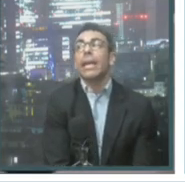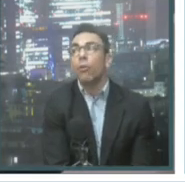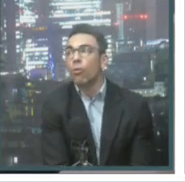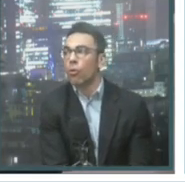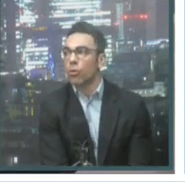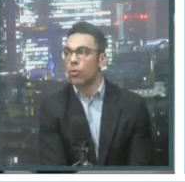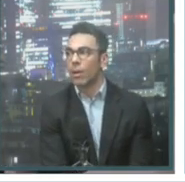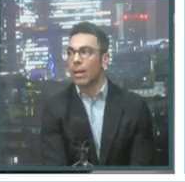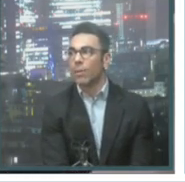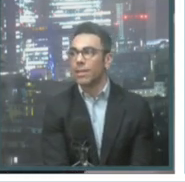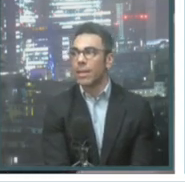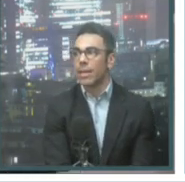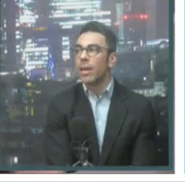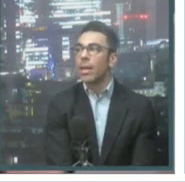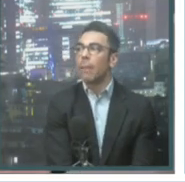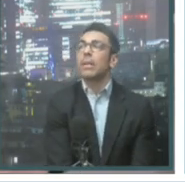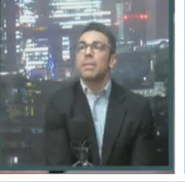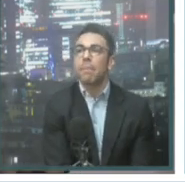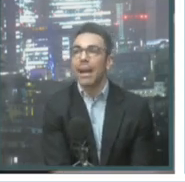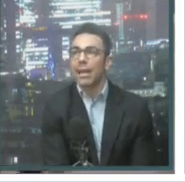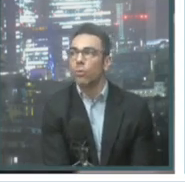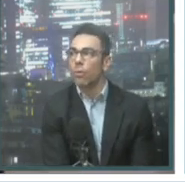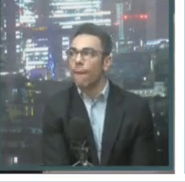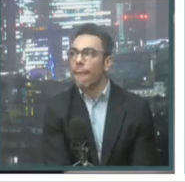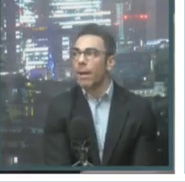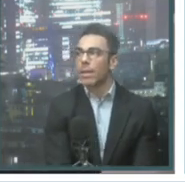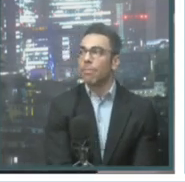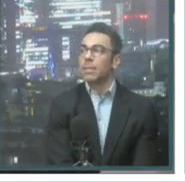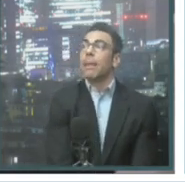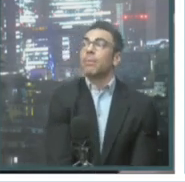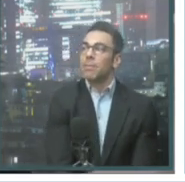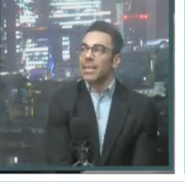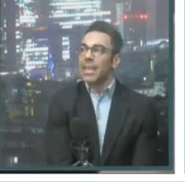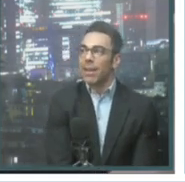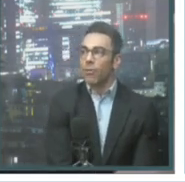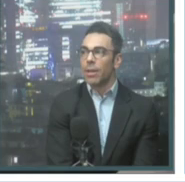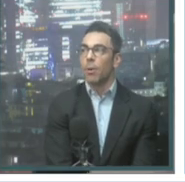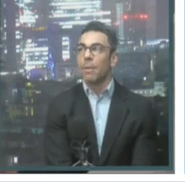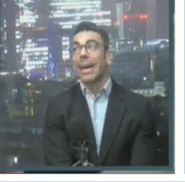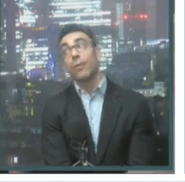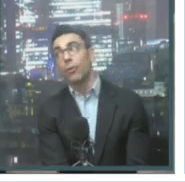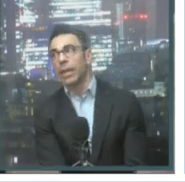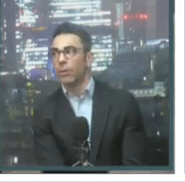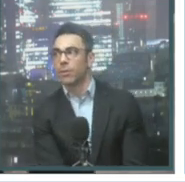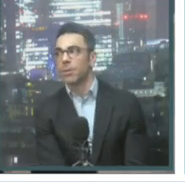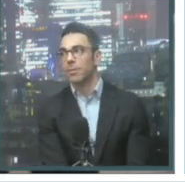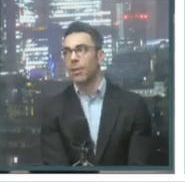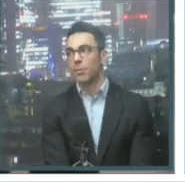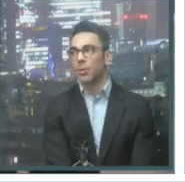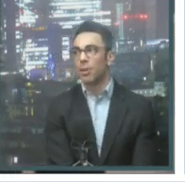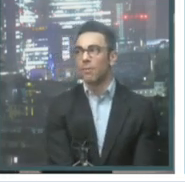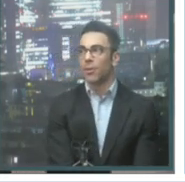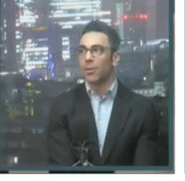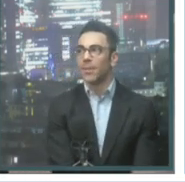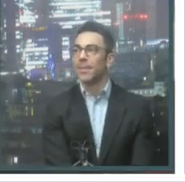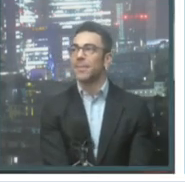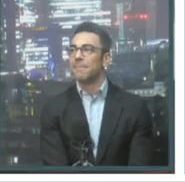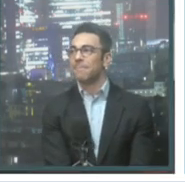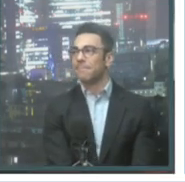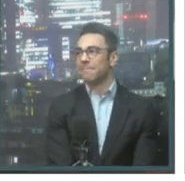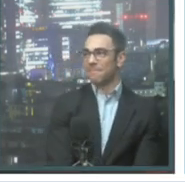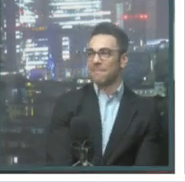persone che non conoscono la lingua la potreste imparare anche tu ce lo porterà possiamo insegnare noi no magari non io dello spi notifica